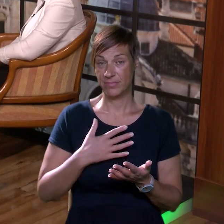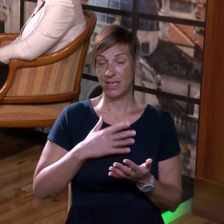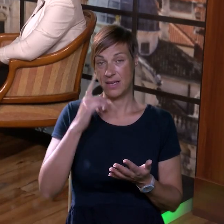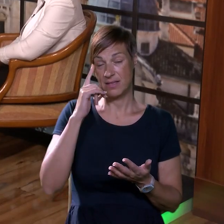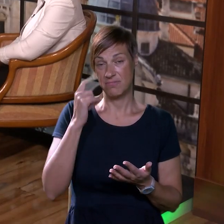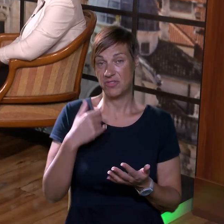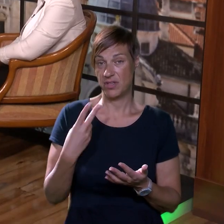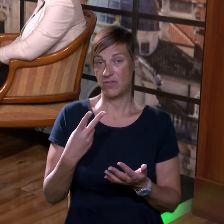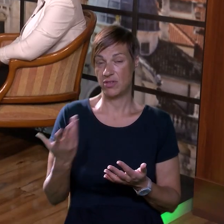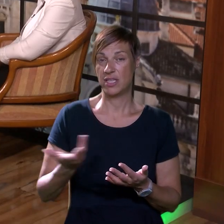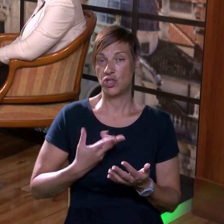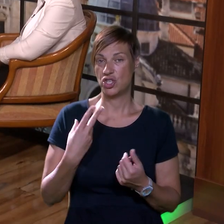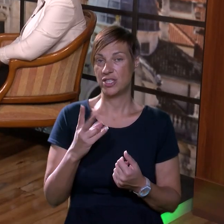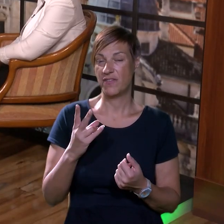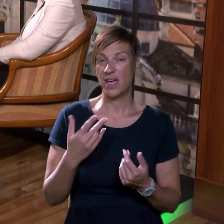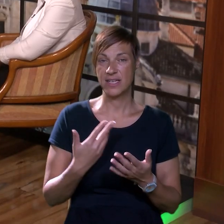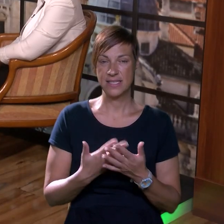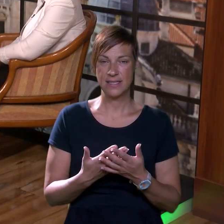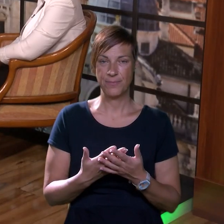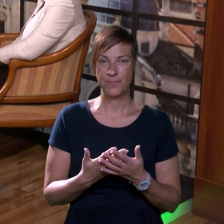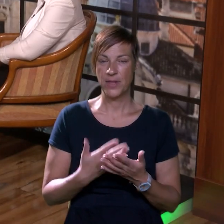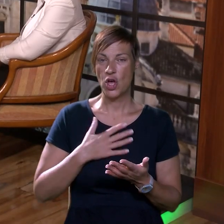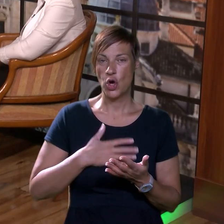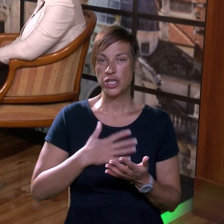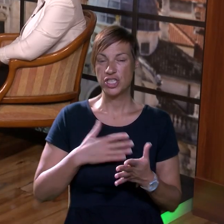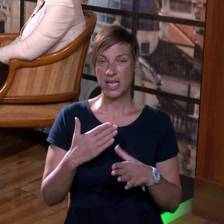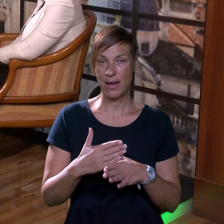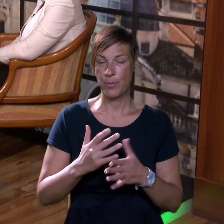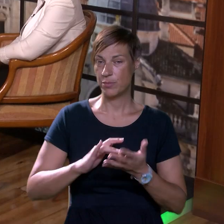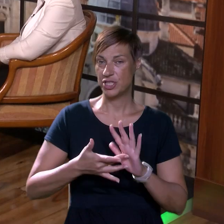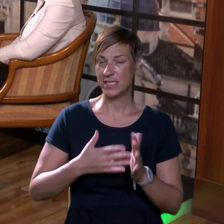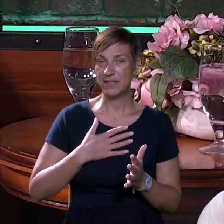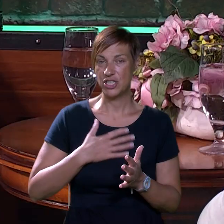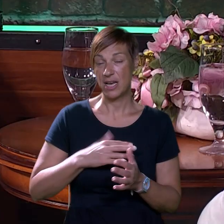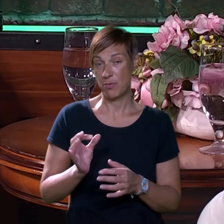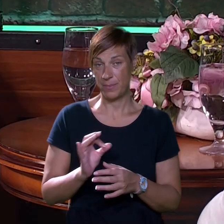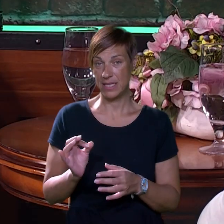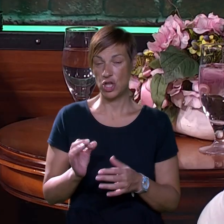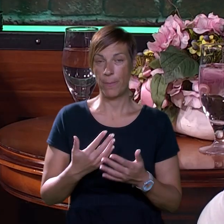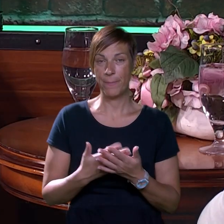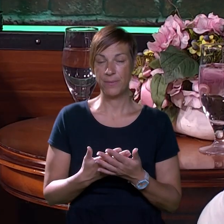Ja zovnem dvojicu, njih dođe 12. Oni žele, jer svi želimo biti